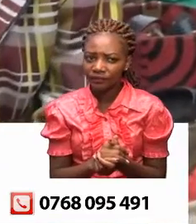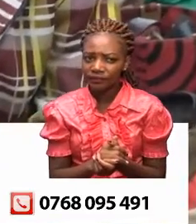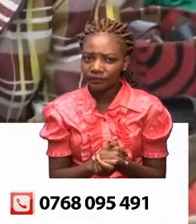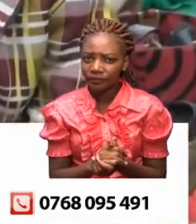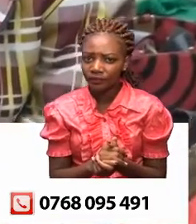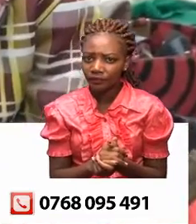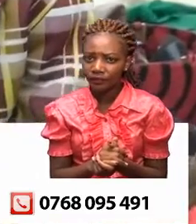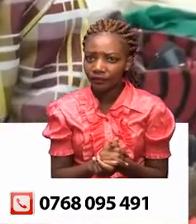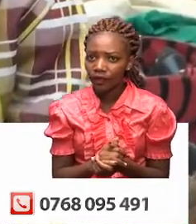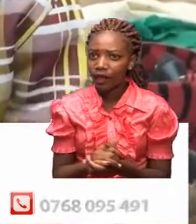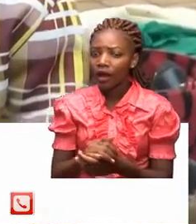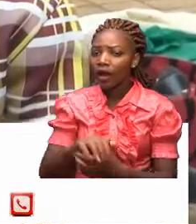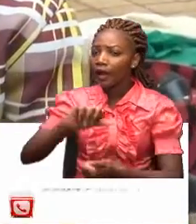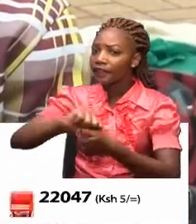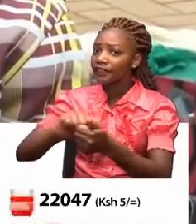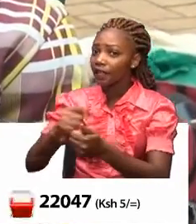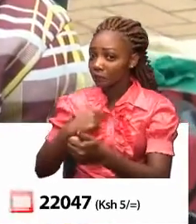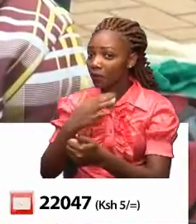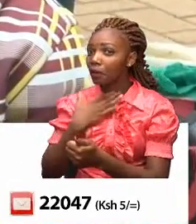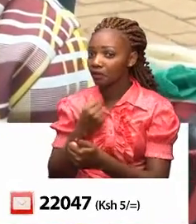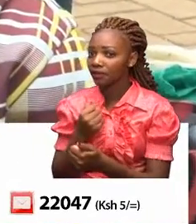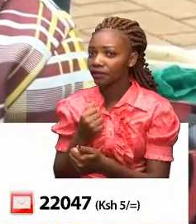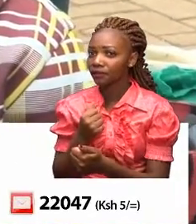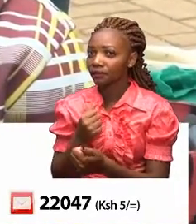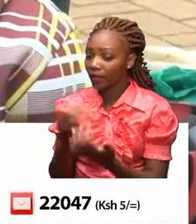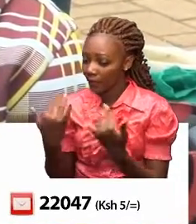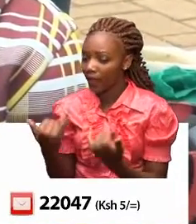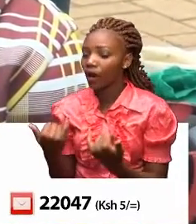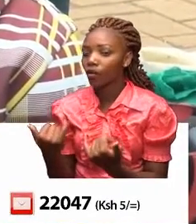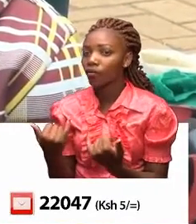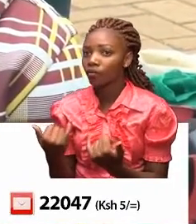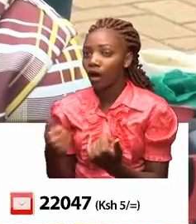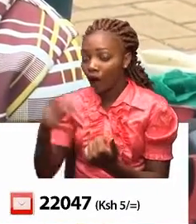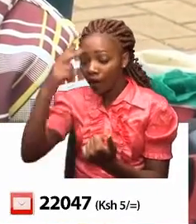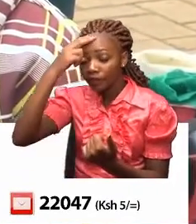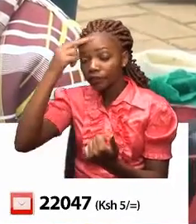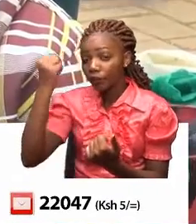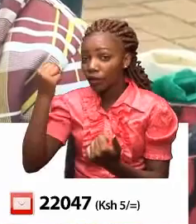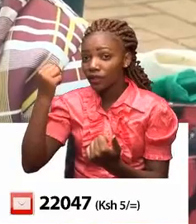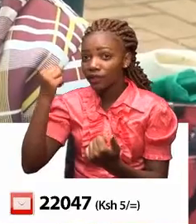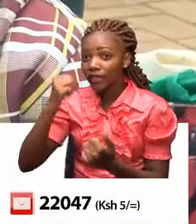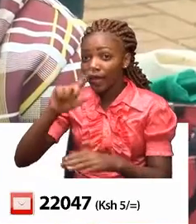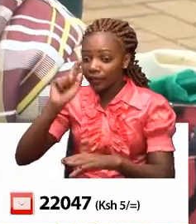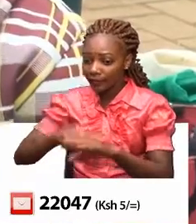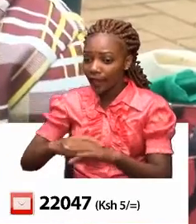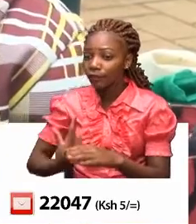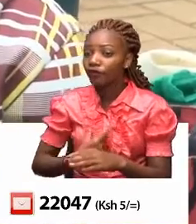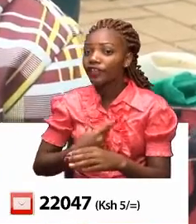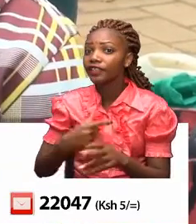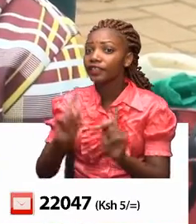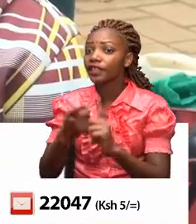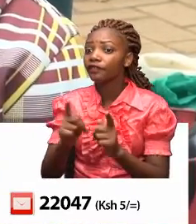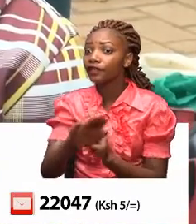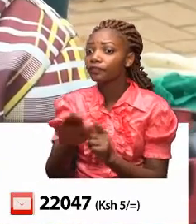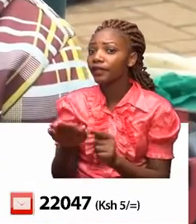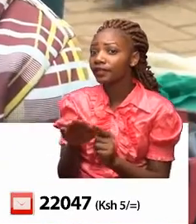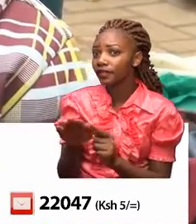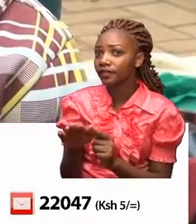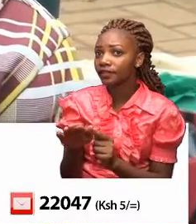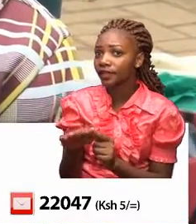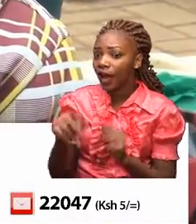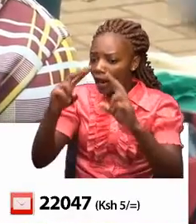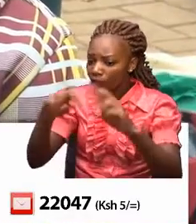ambao tu ningependa aweze kubadilishwa kwa sasa, kwa vile ukienda katika kila pahali ambapo unaenda